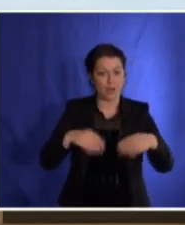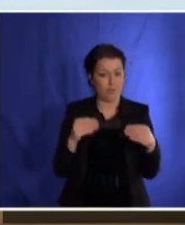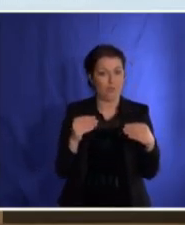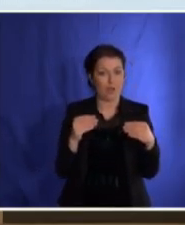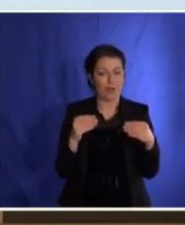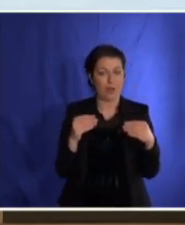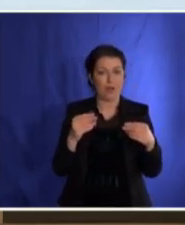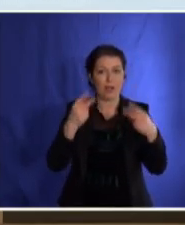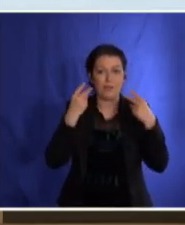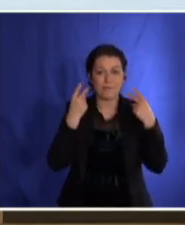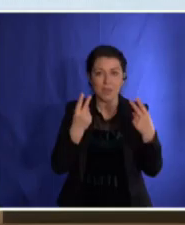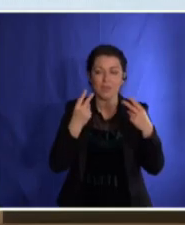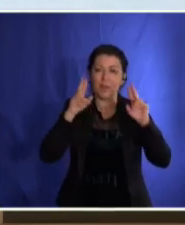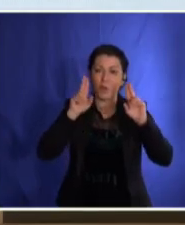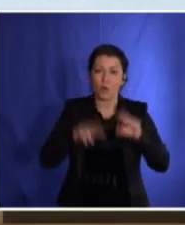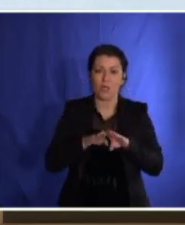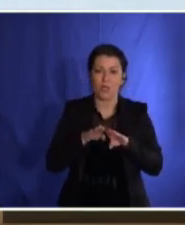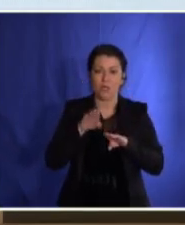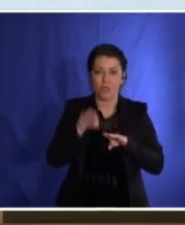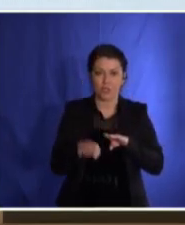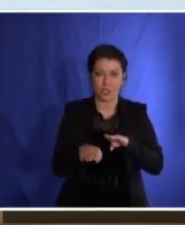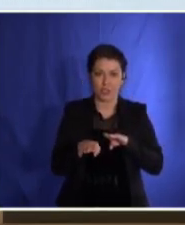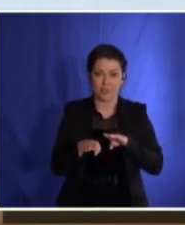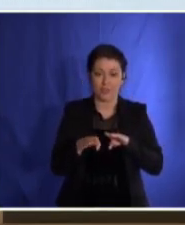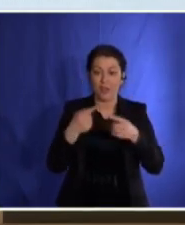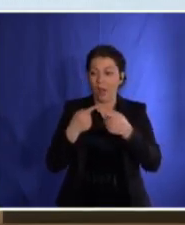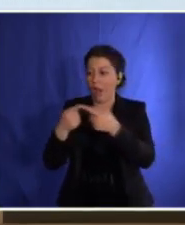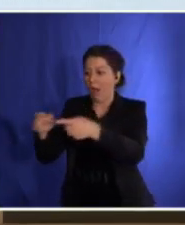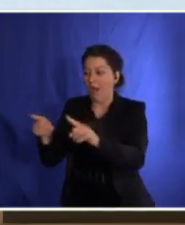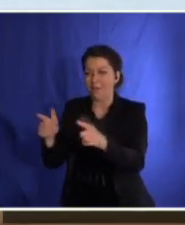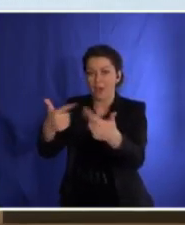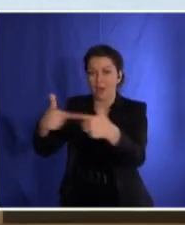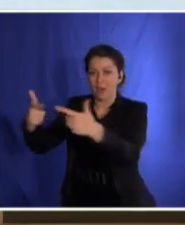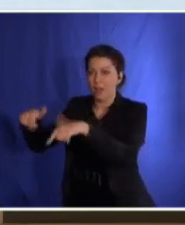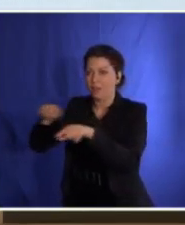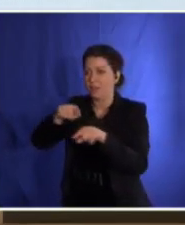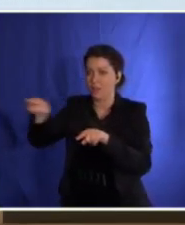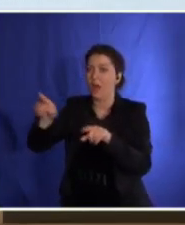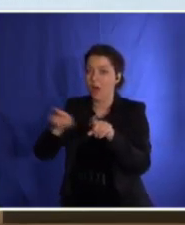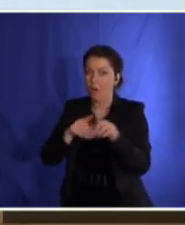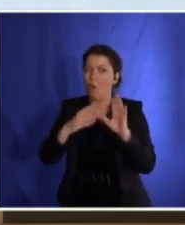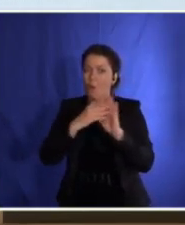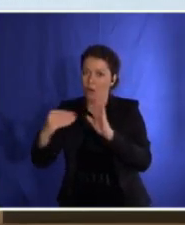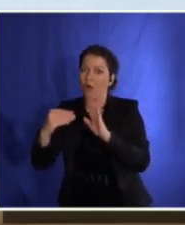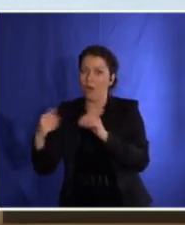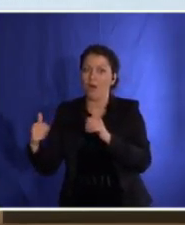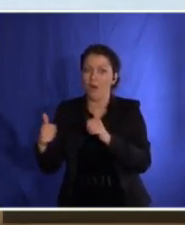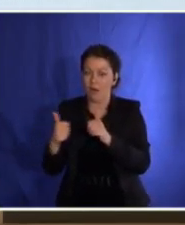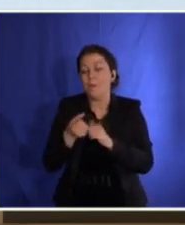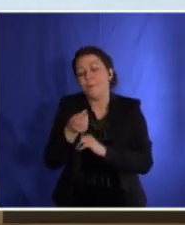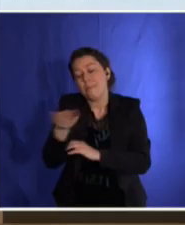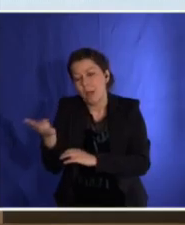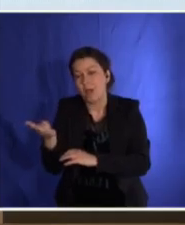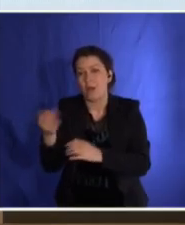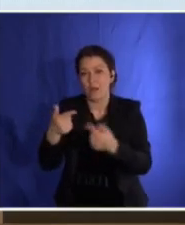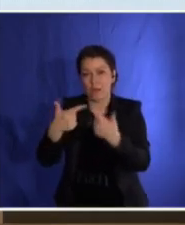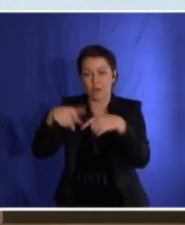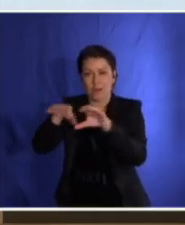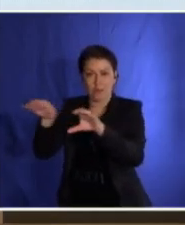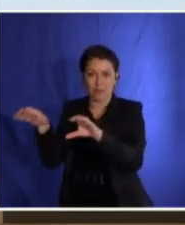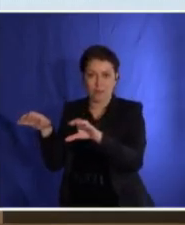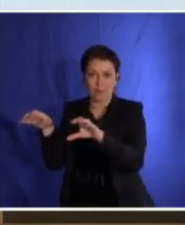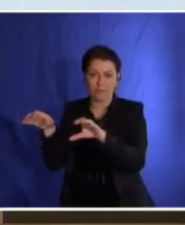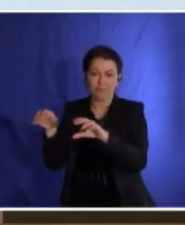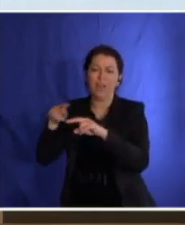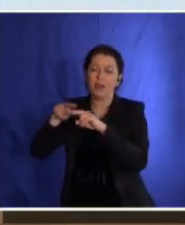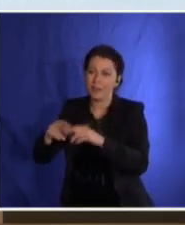wichtiger und richtiger Schritt. Und die anderen Länder sind uns bereits gefolgt, einige der anderen Länder. Der Rest wird